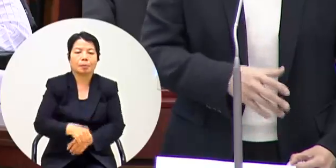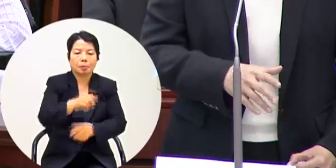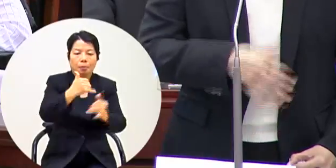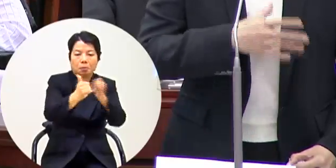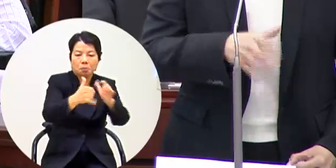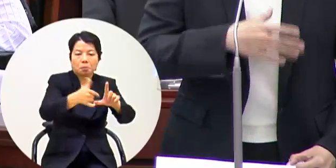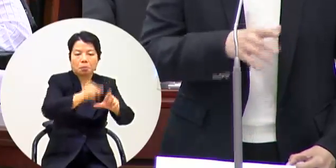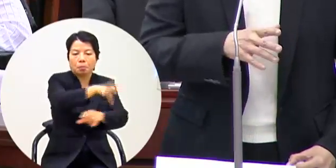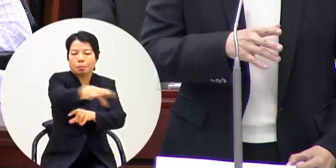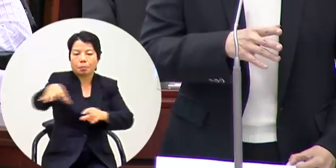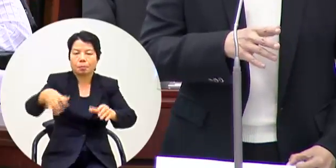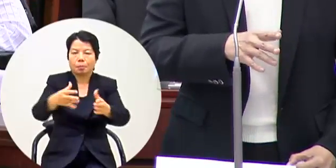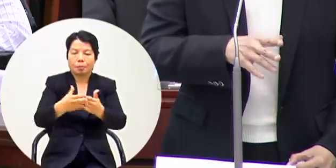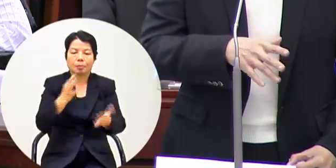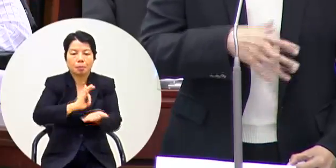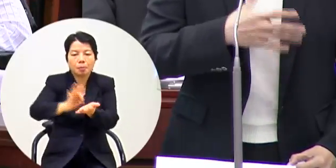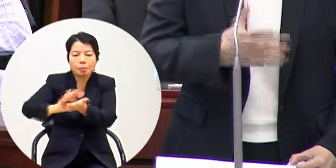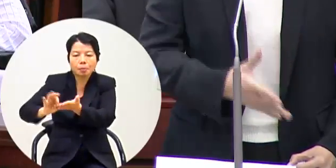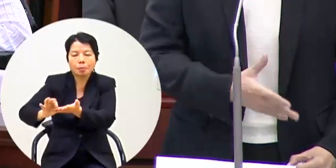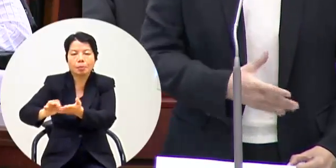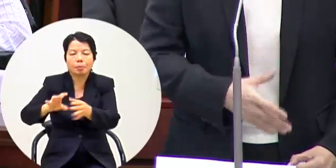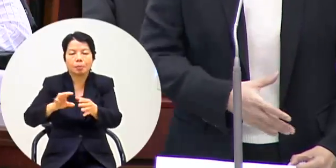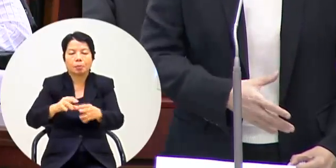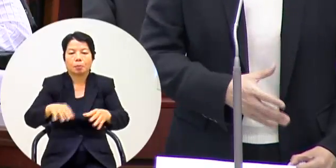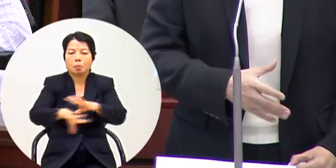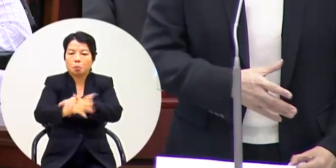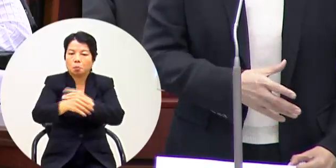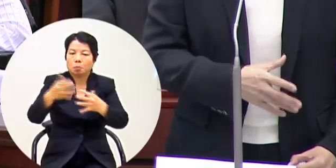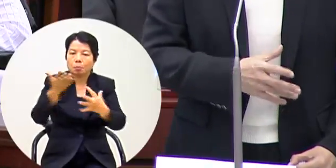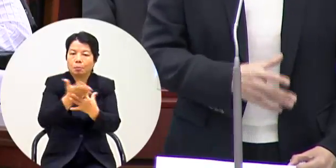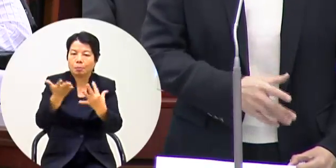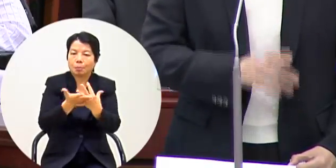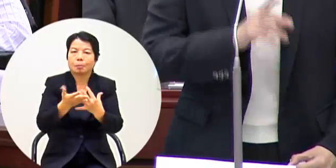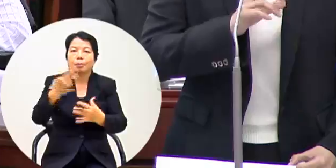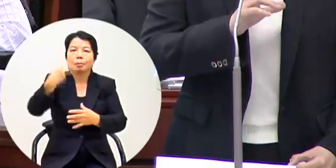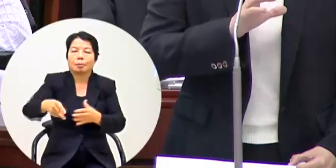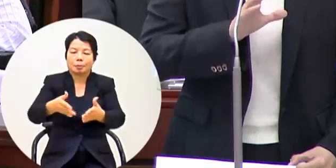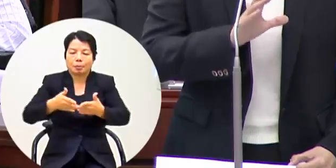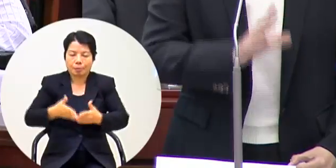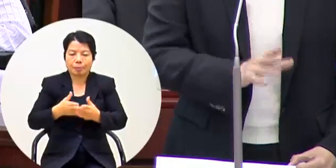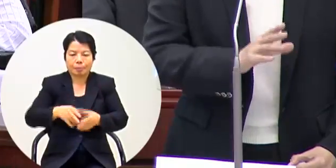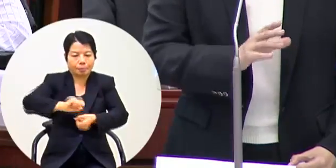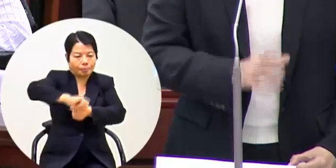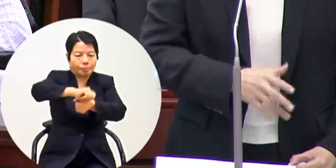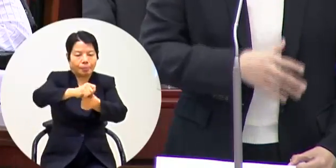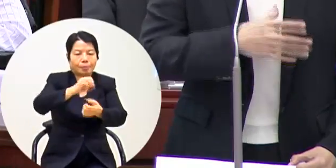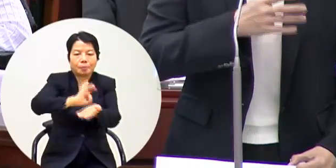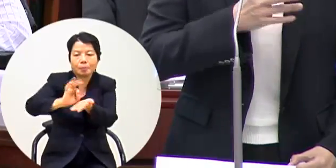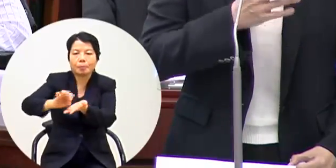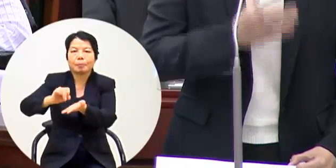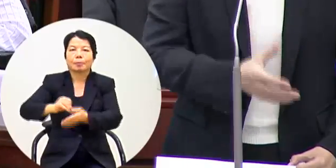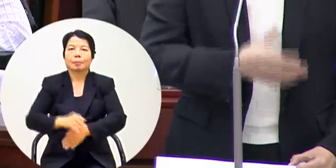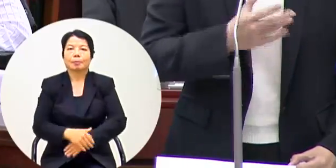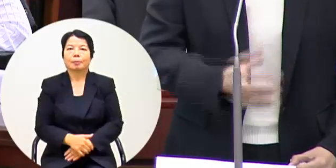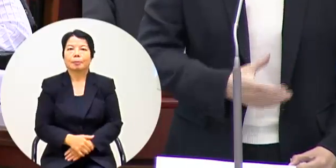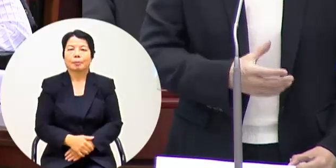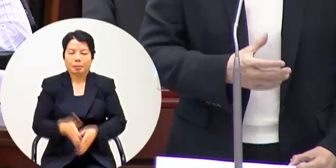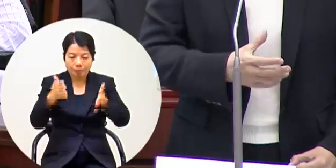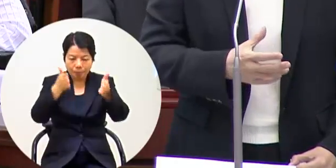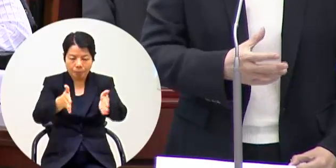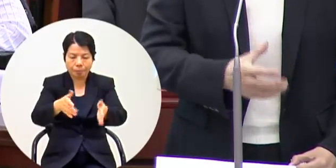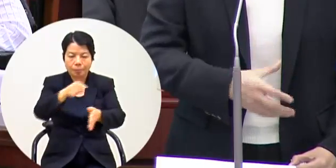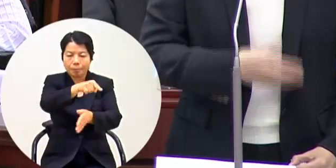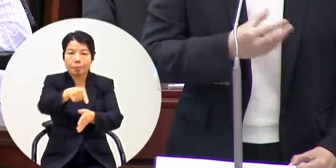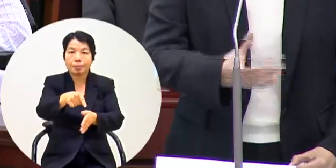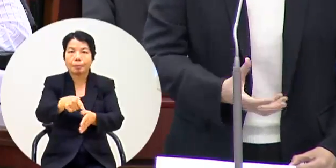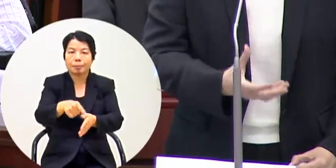些空间再把它补强。那我们也希望这个空间不只是老幼，甚